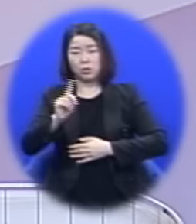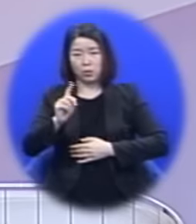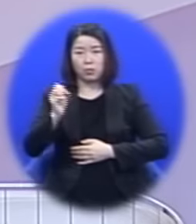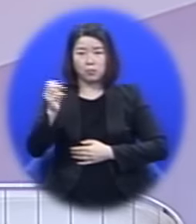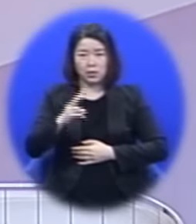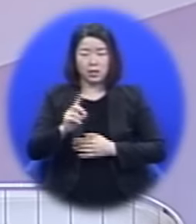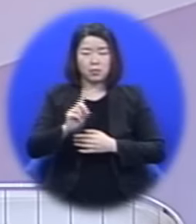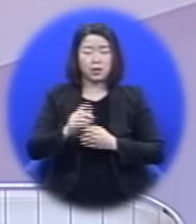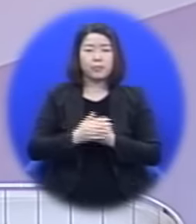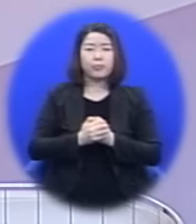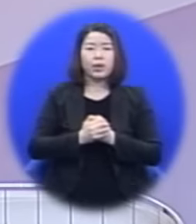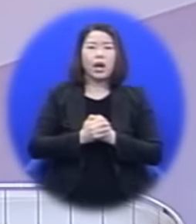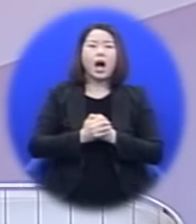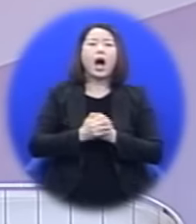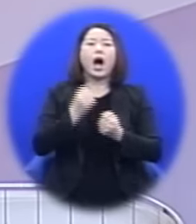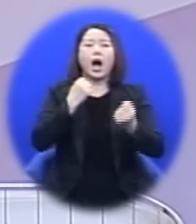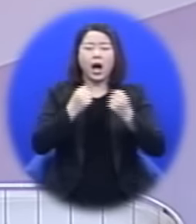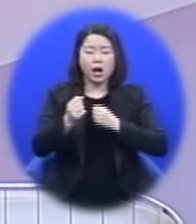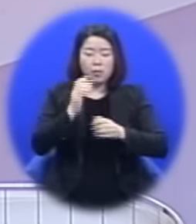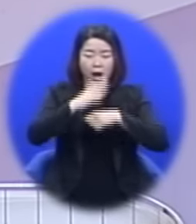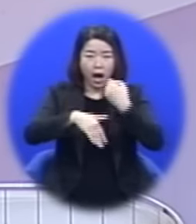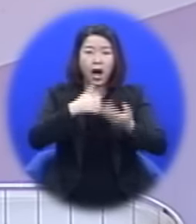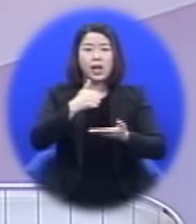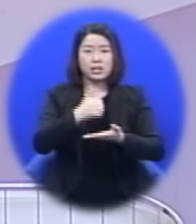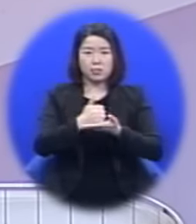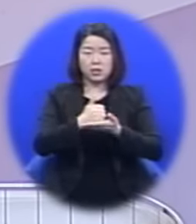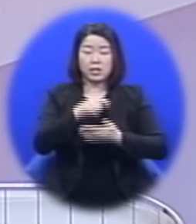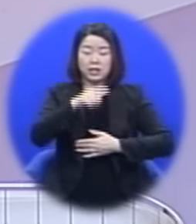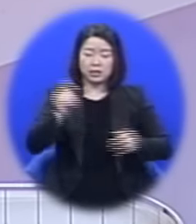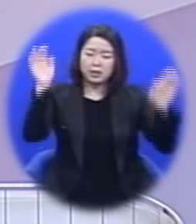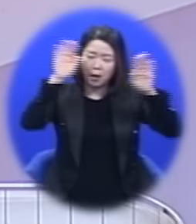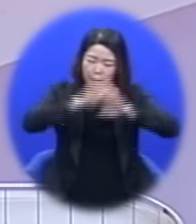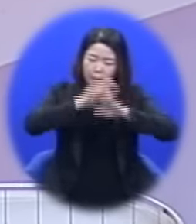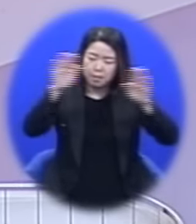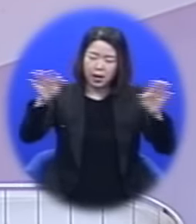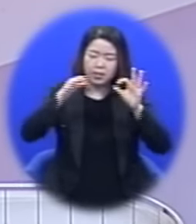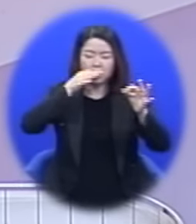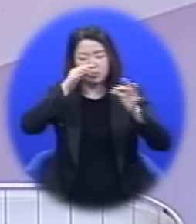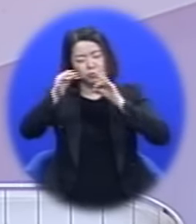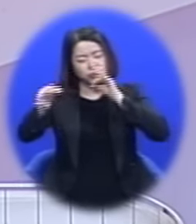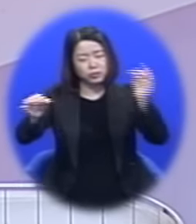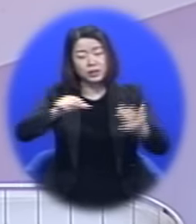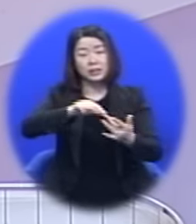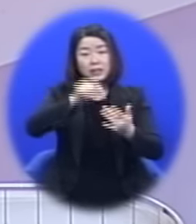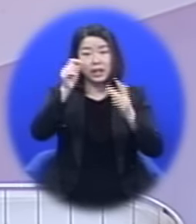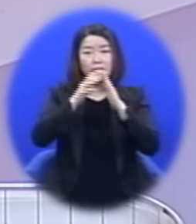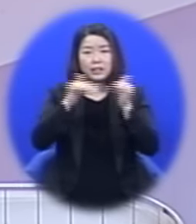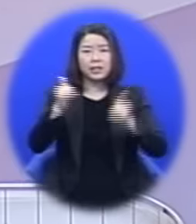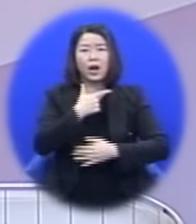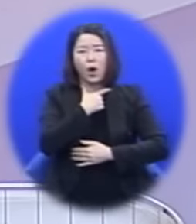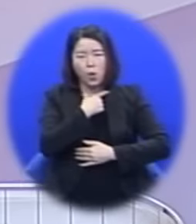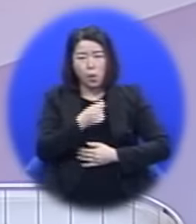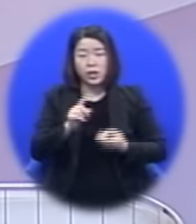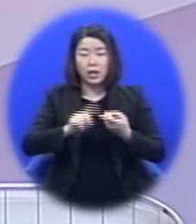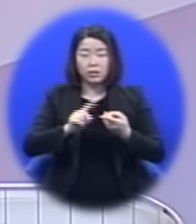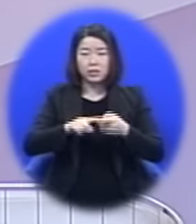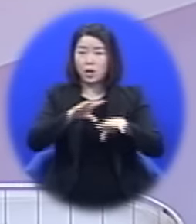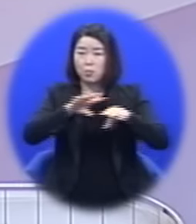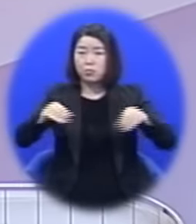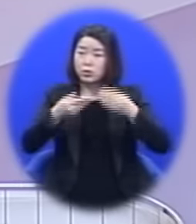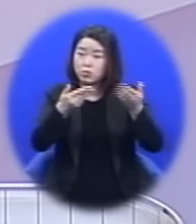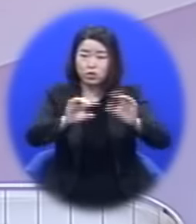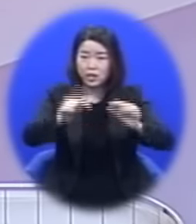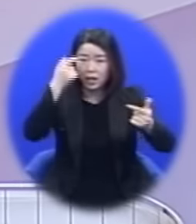7절에 하물며 하나님께서 그 밤낮 부르짖는 택하신 자들의 원한을 풀어주지